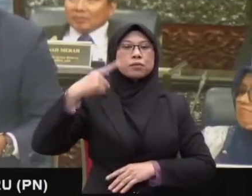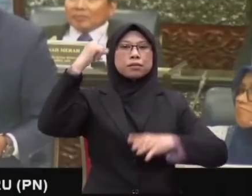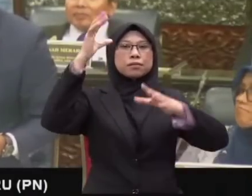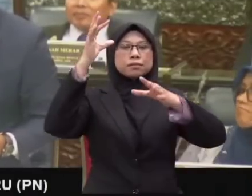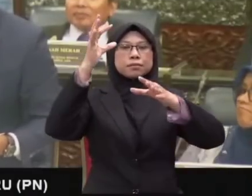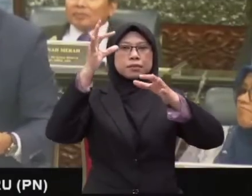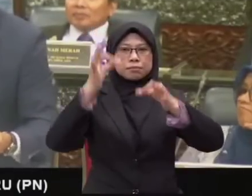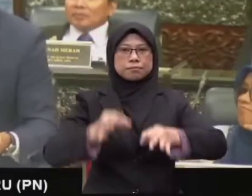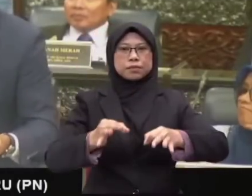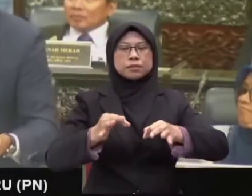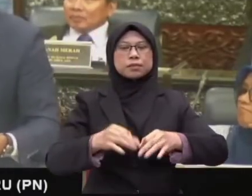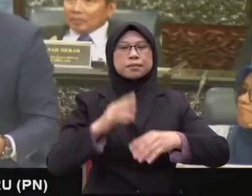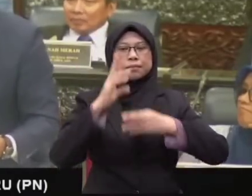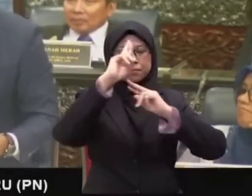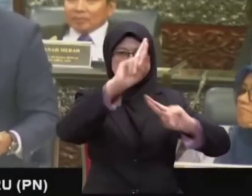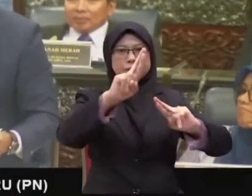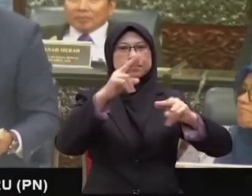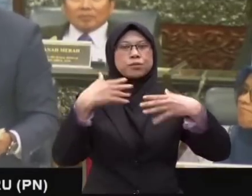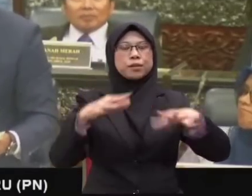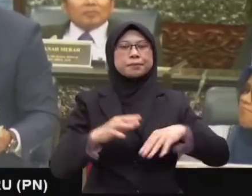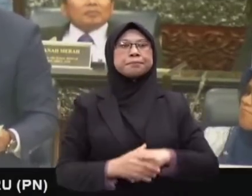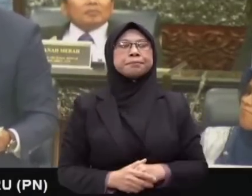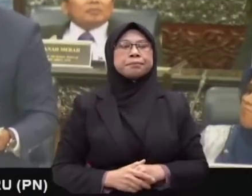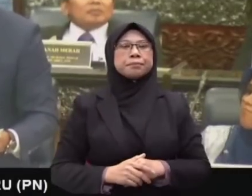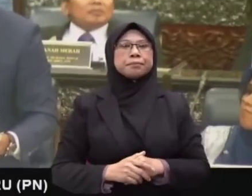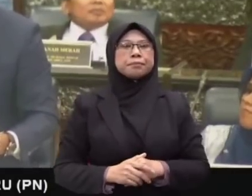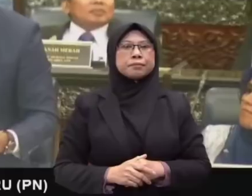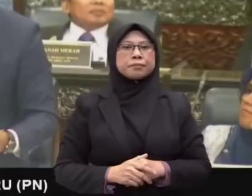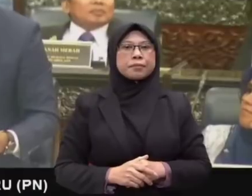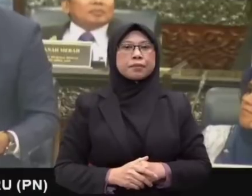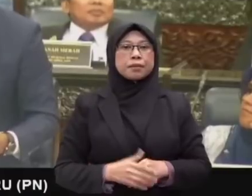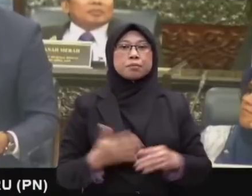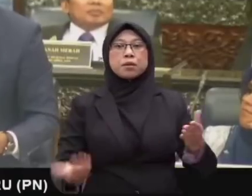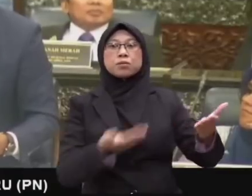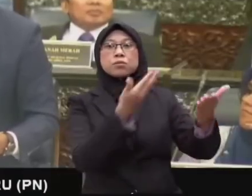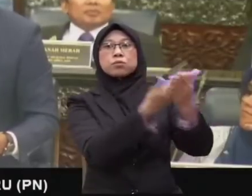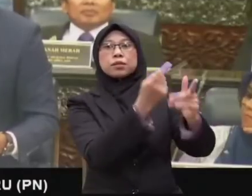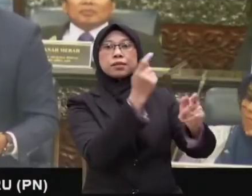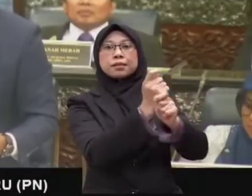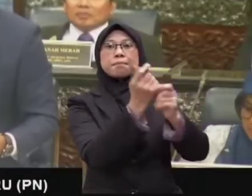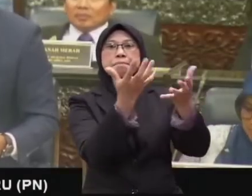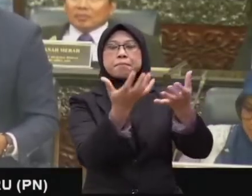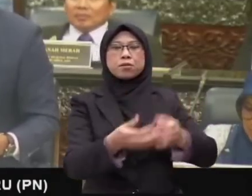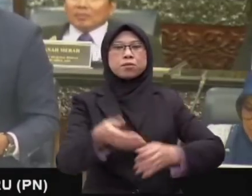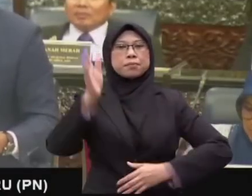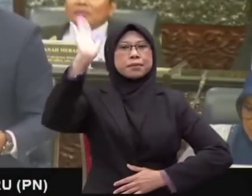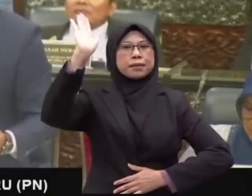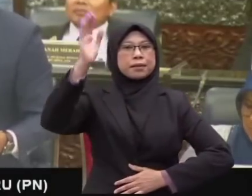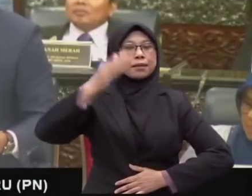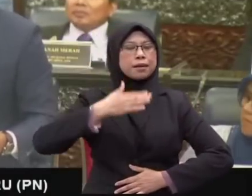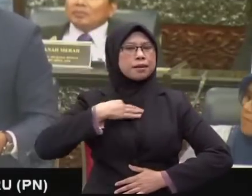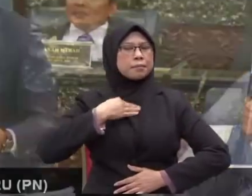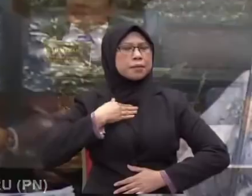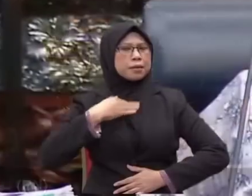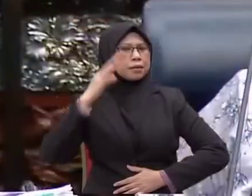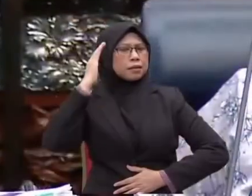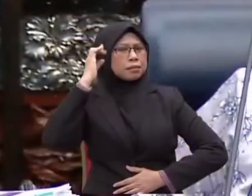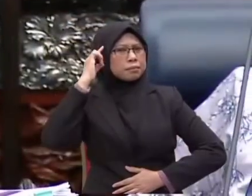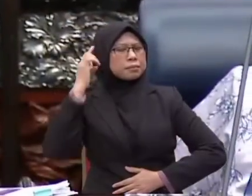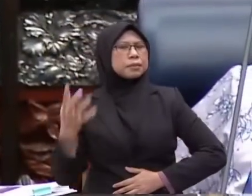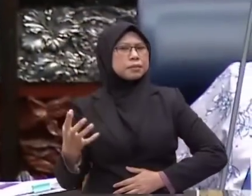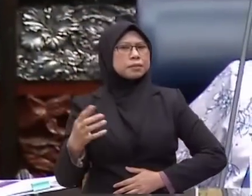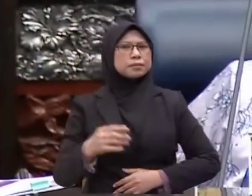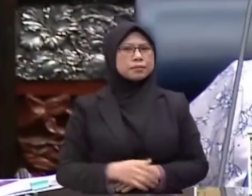kami menghormati ruling itu. Oleh kerana usul ini tetap nak dibentangkan, kami masih berpandangan